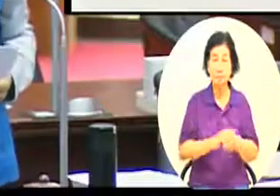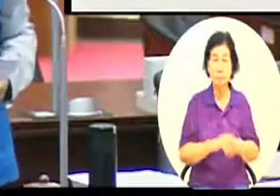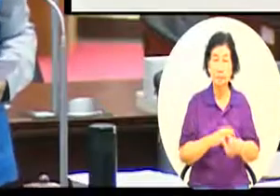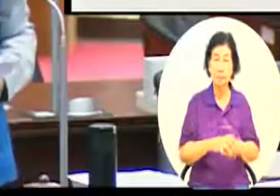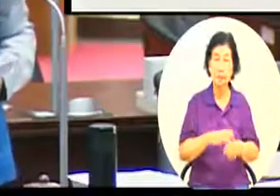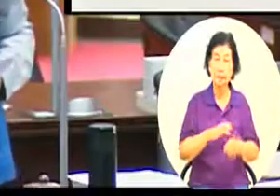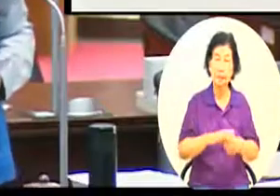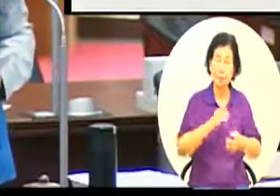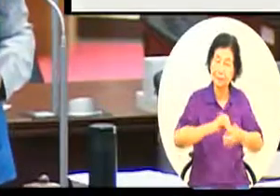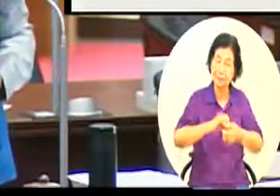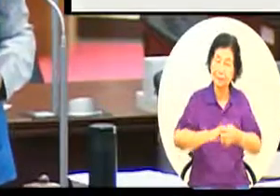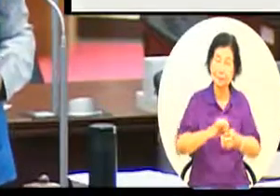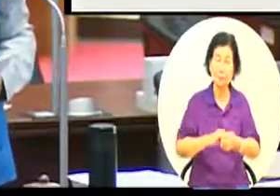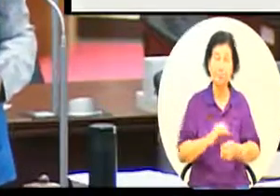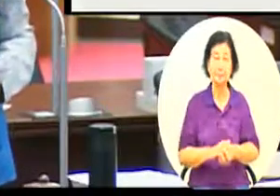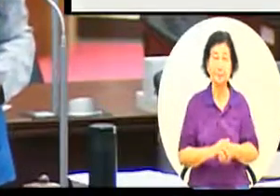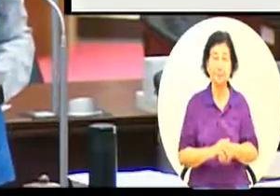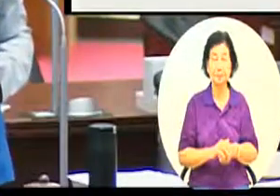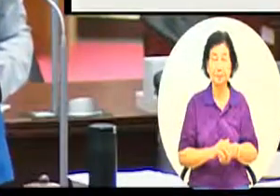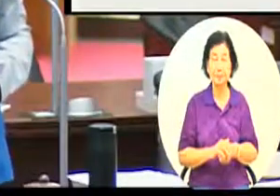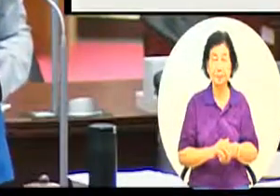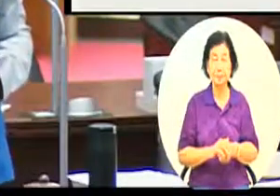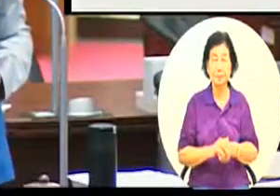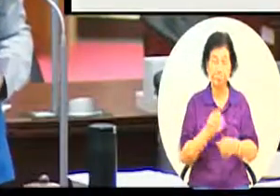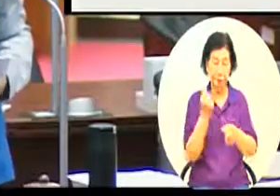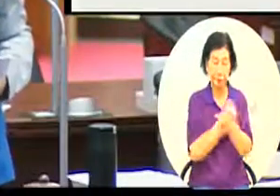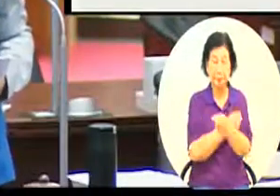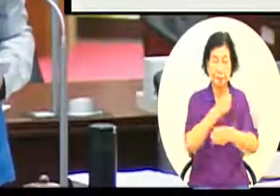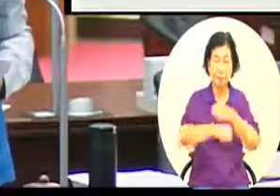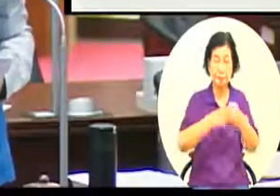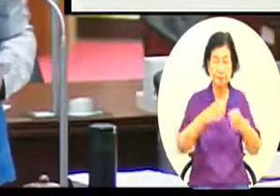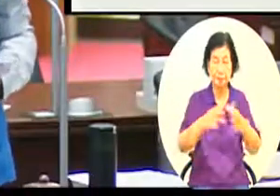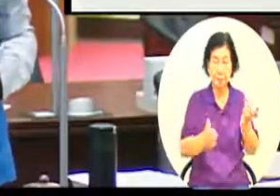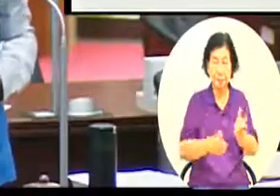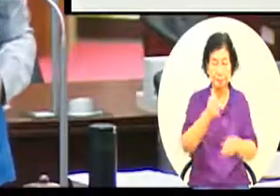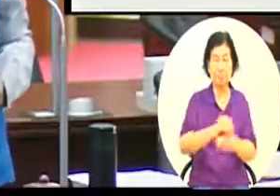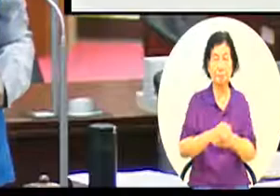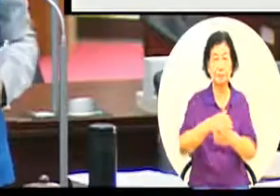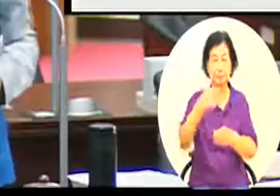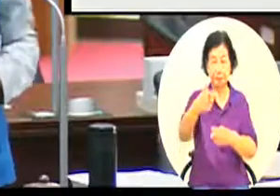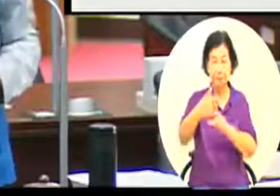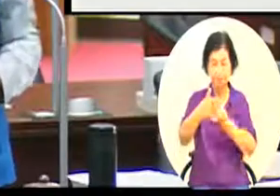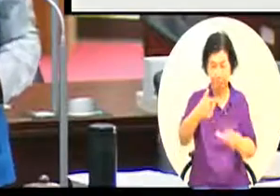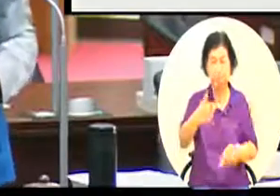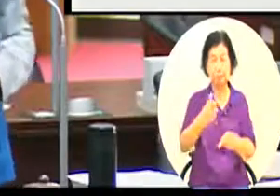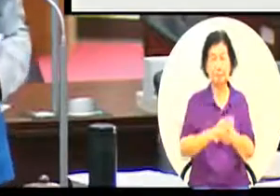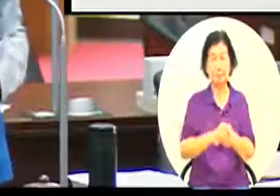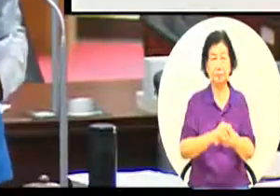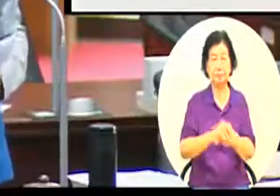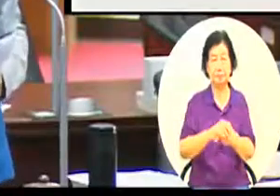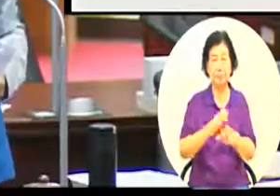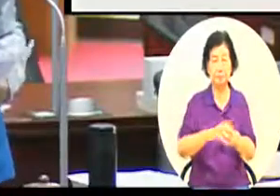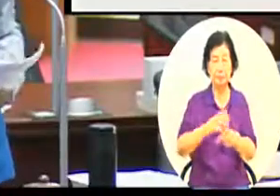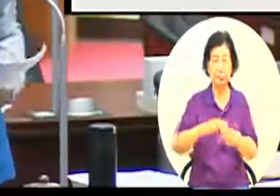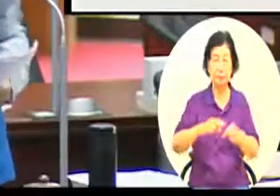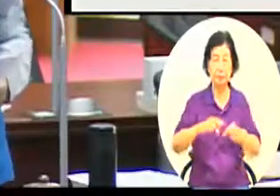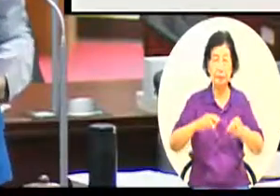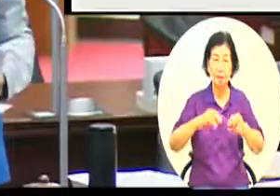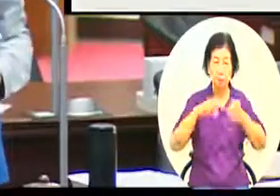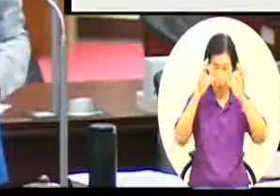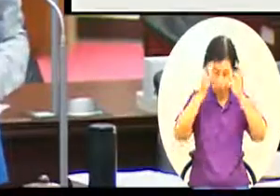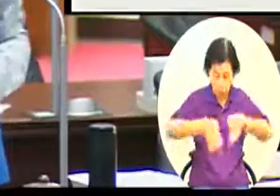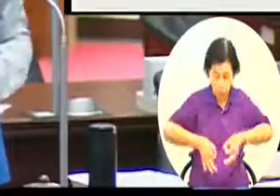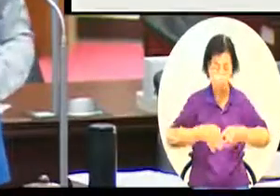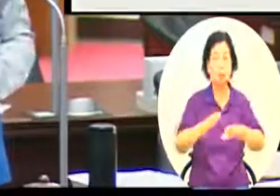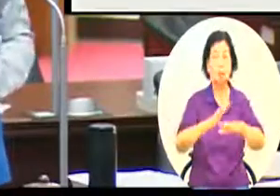劳动部长我们林美珠也表示、六月份将全面做通盘的检讨。为什么